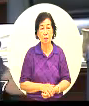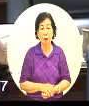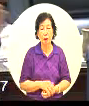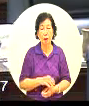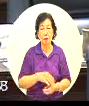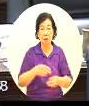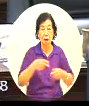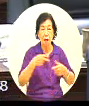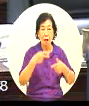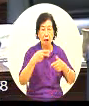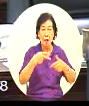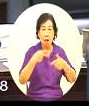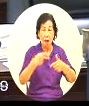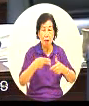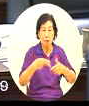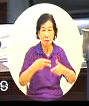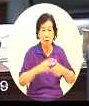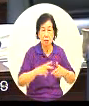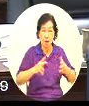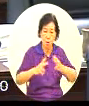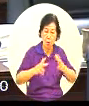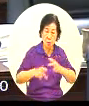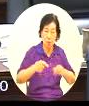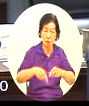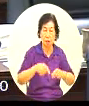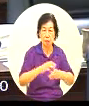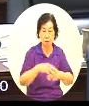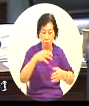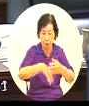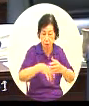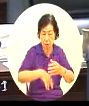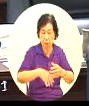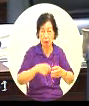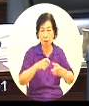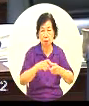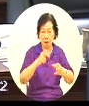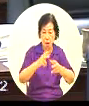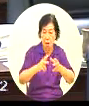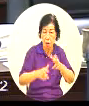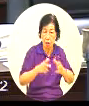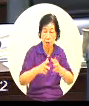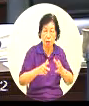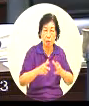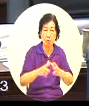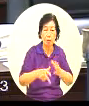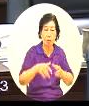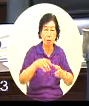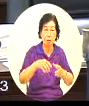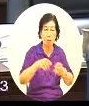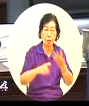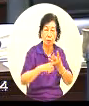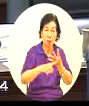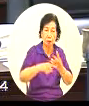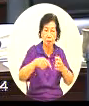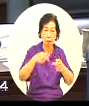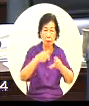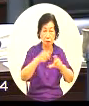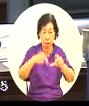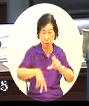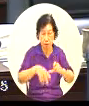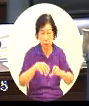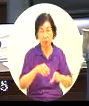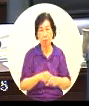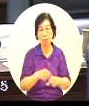应该好一个名啦，吼，迄内底有一两百间啦，因为拜托咱府市府只讲，因真愿意那